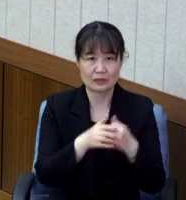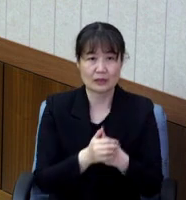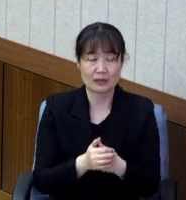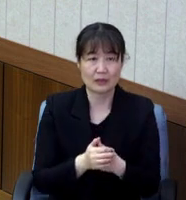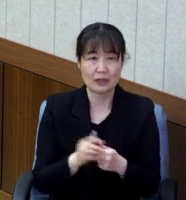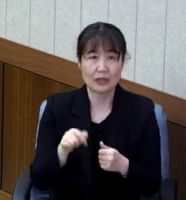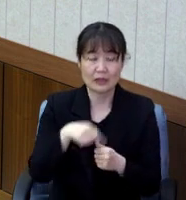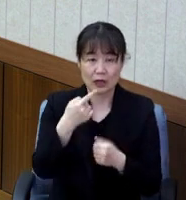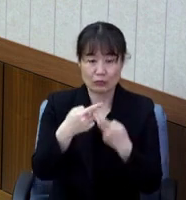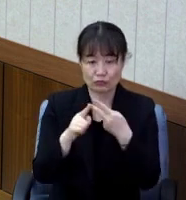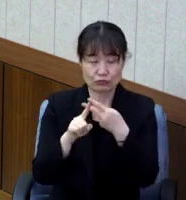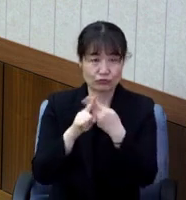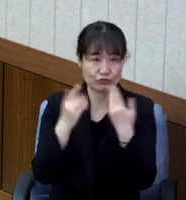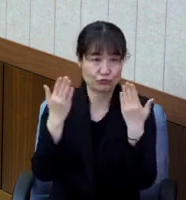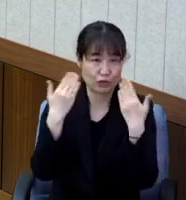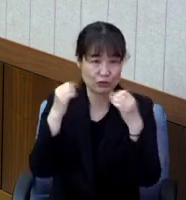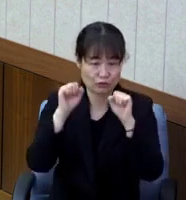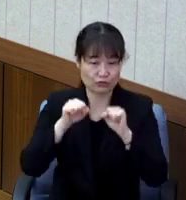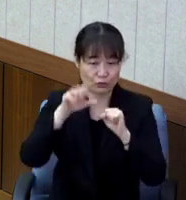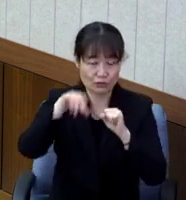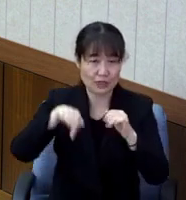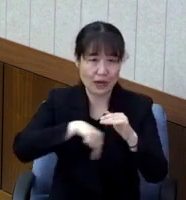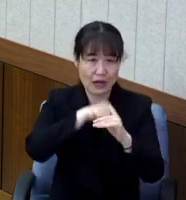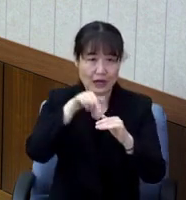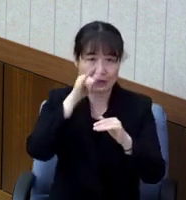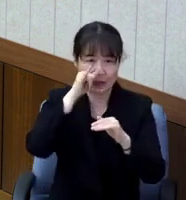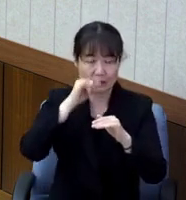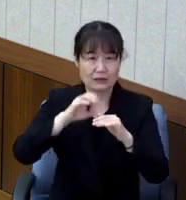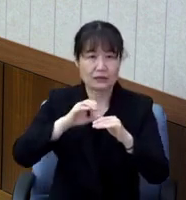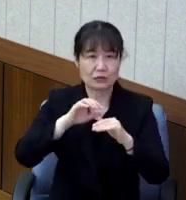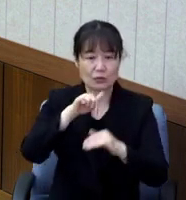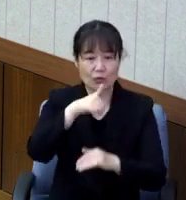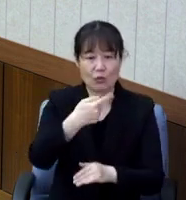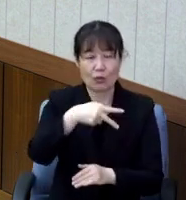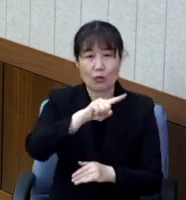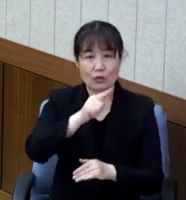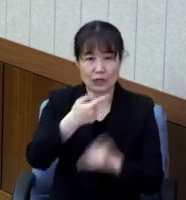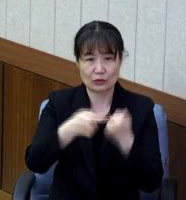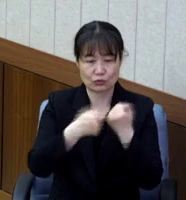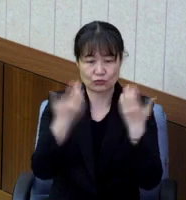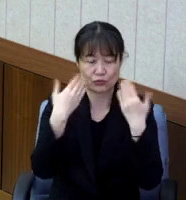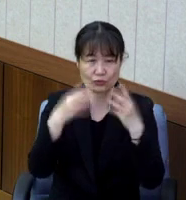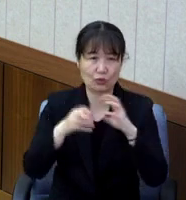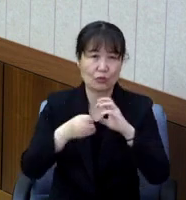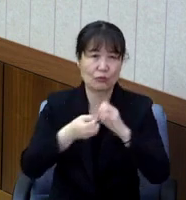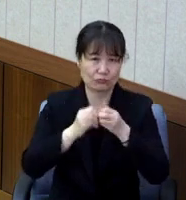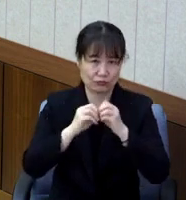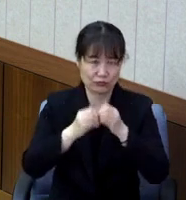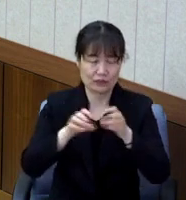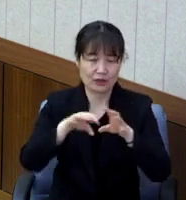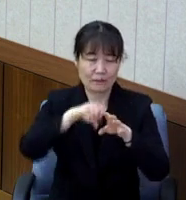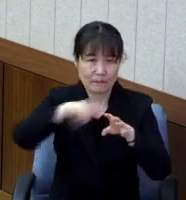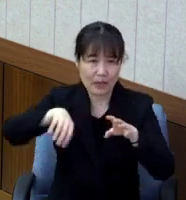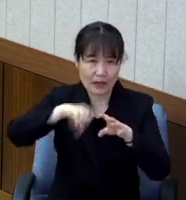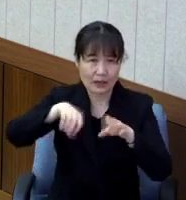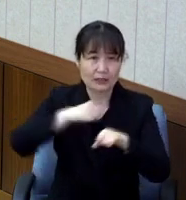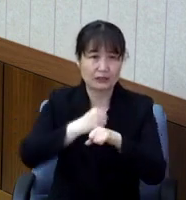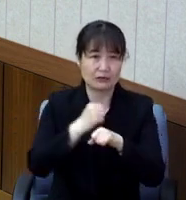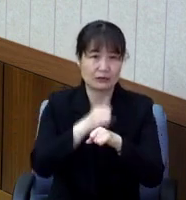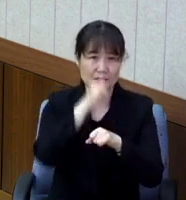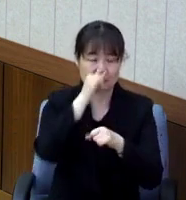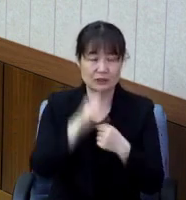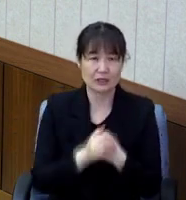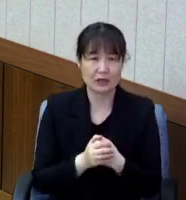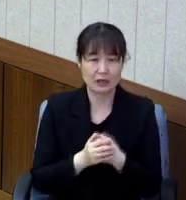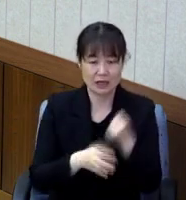다음은 훈민중학교 운동장에 설치된 고산초등학교 모듈러 철거 공사 문제입니다. 모듈러 기초